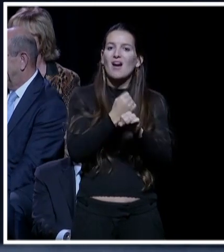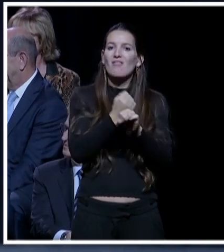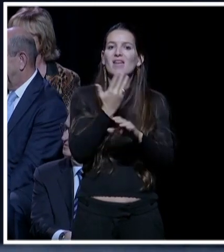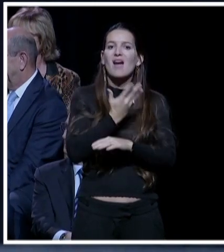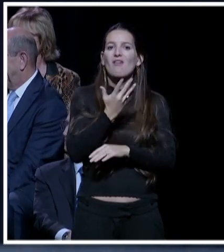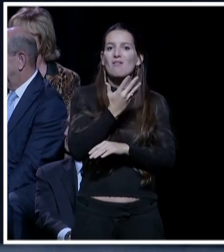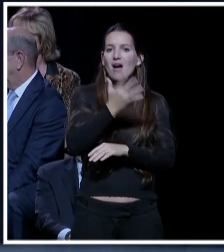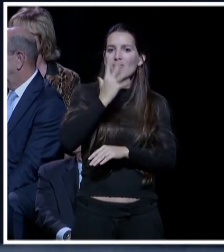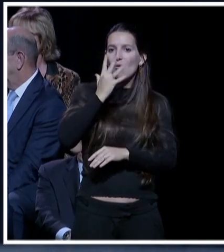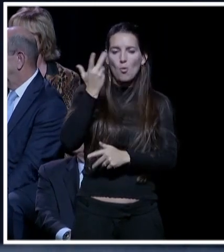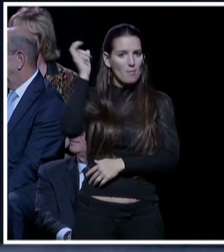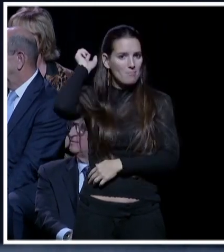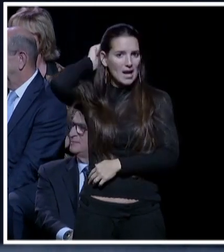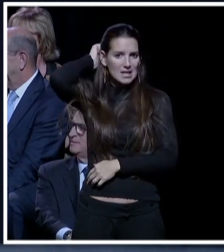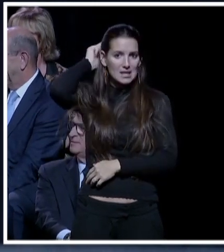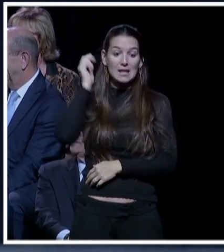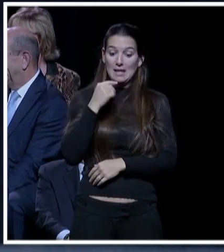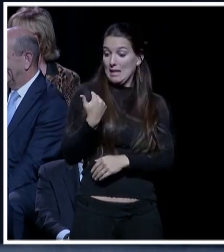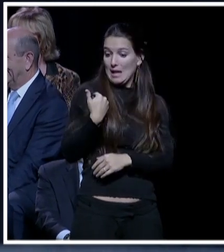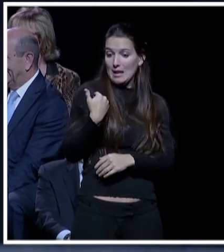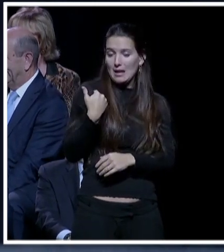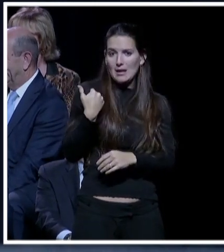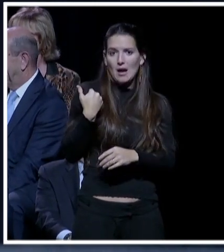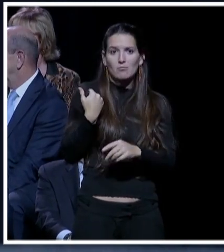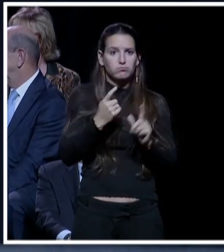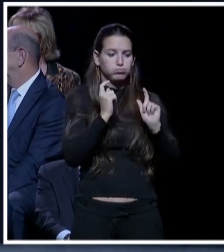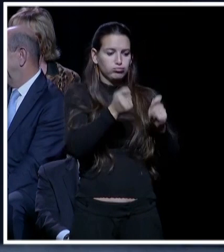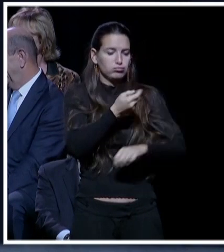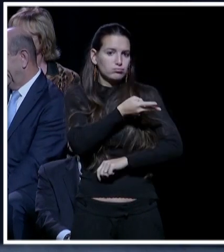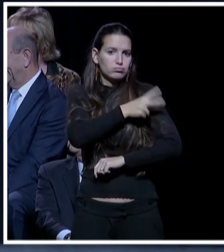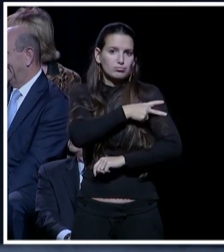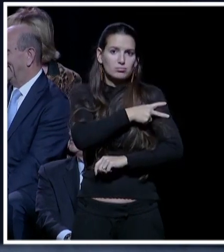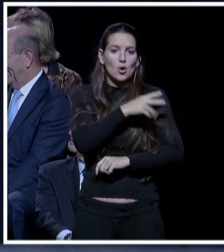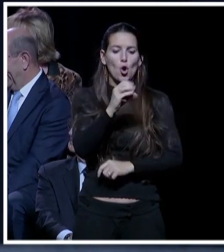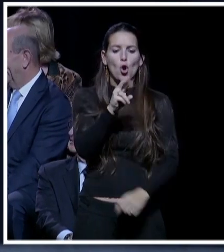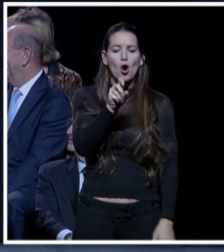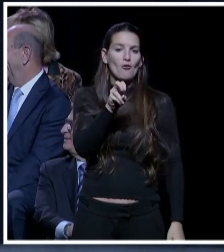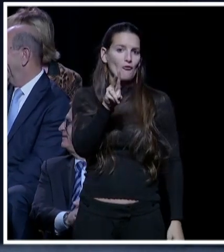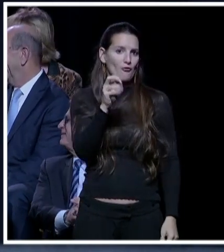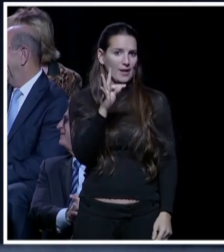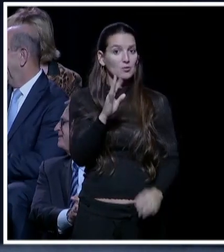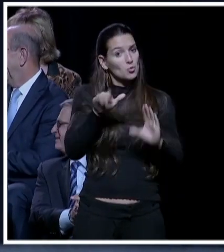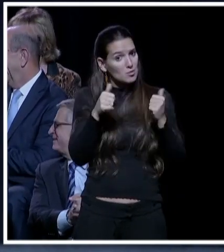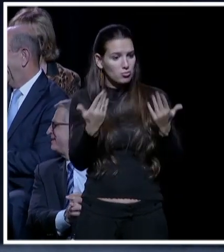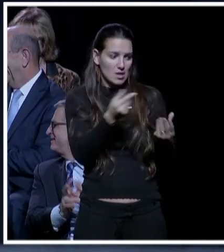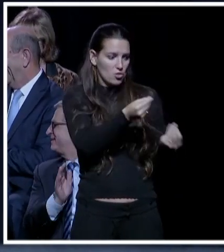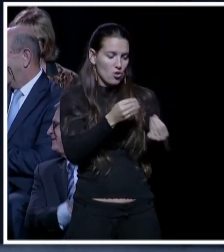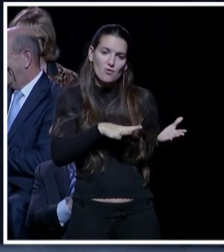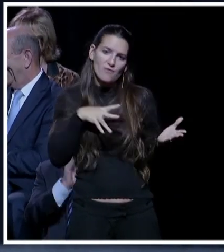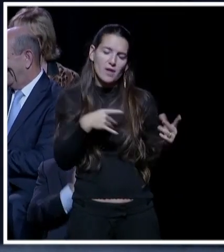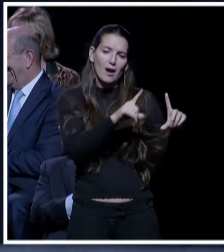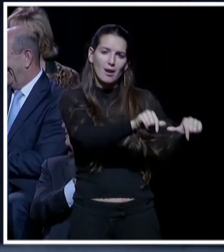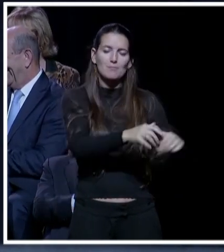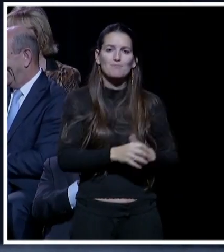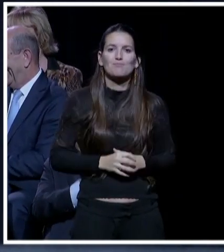été récemment nommé capitaine de corvette. Donc, capitaine, nous sommes très fiers de vous avoir avec nous.